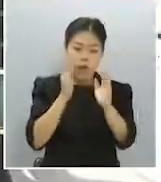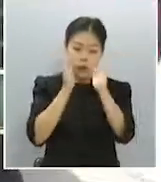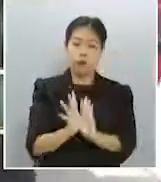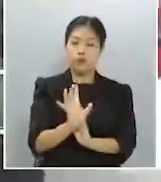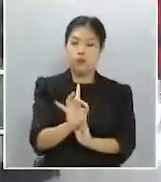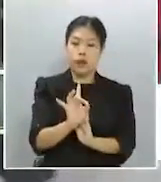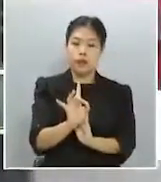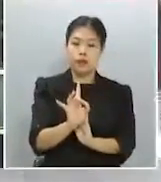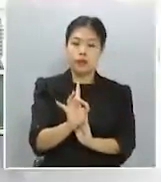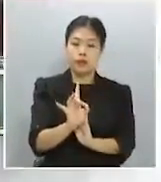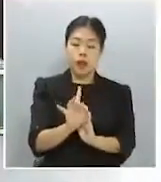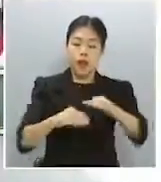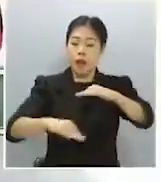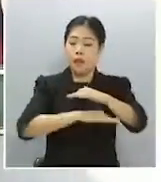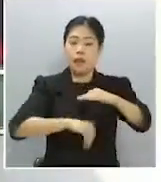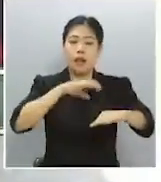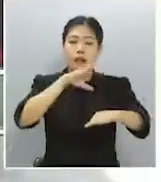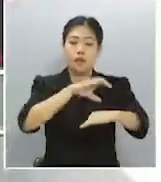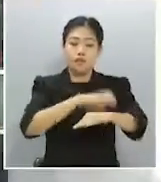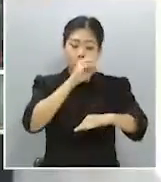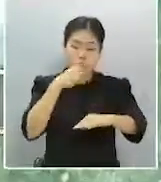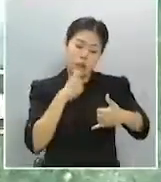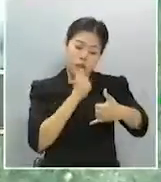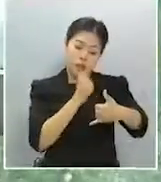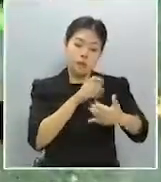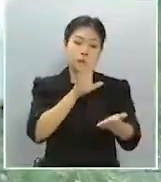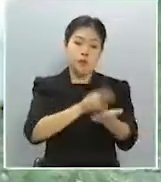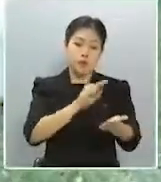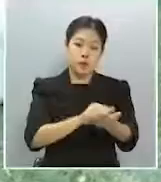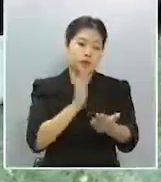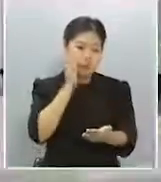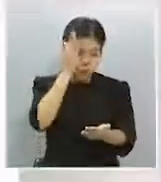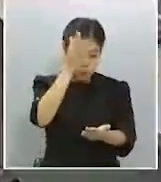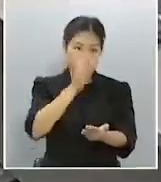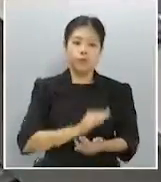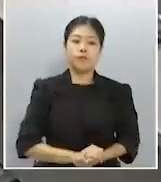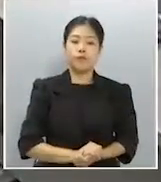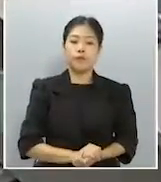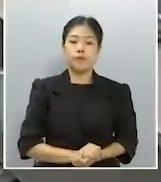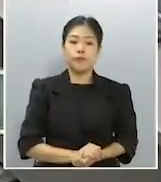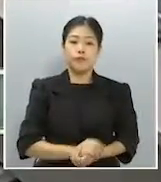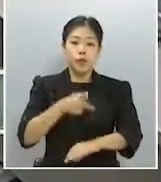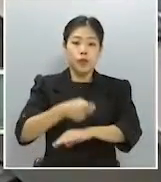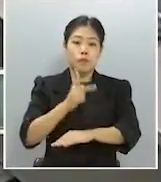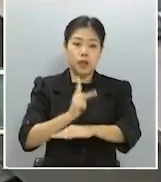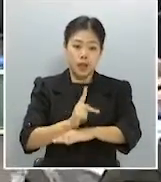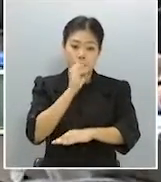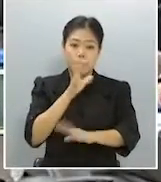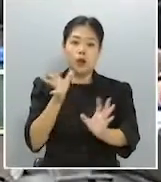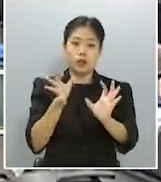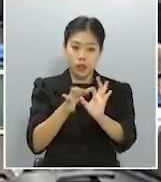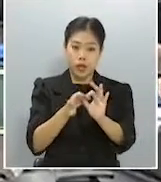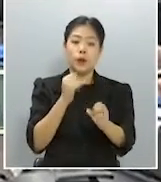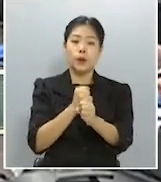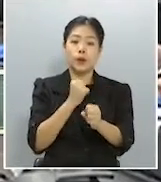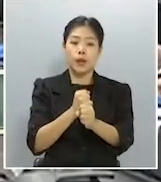นเบื้องต้นเจ้าหน้าที่ได้ควบคุมตัวคนขับรถไปสอบสวนเพื่อขยายผลต่อไปประธานสภาหอการค้าแห่งประเทศไทยนำ